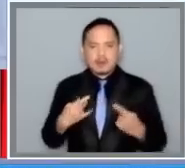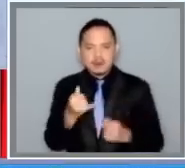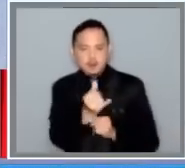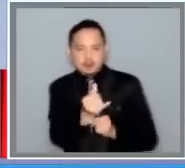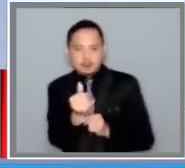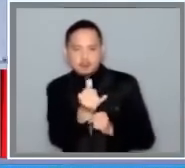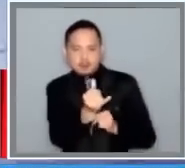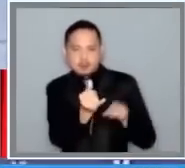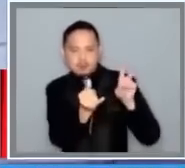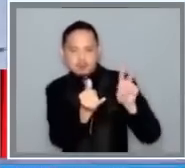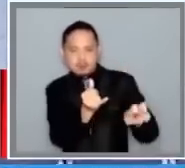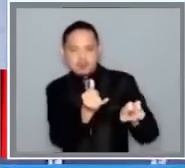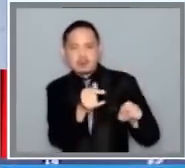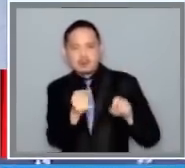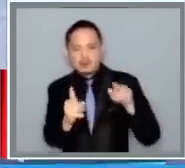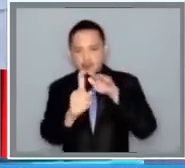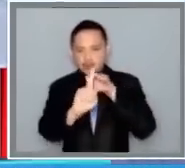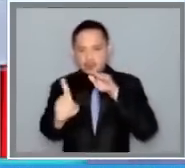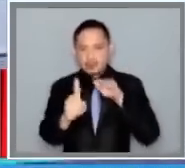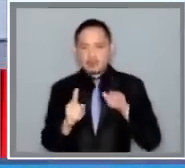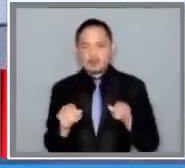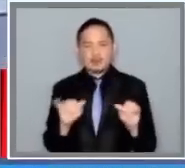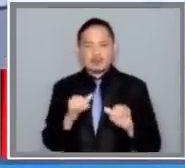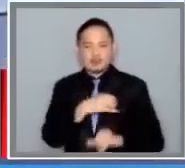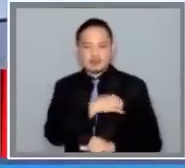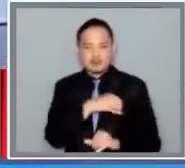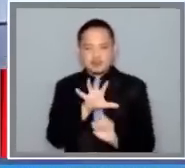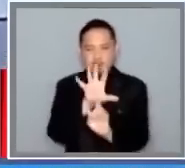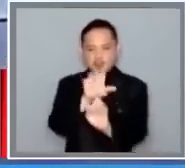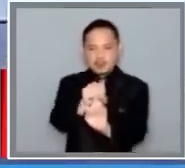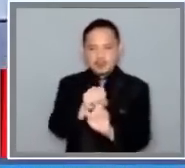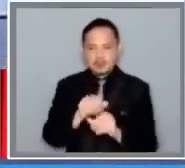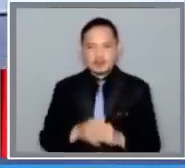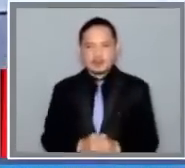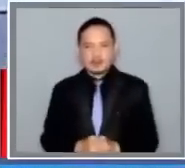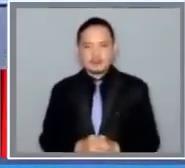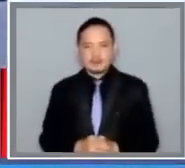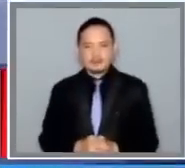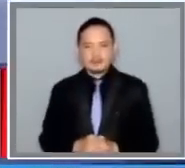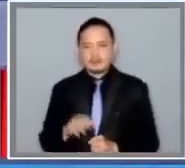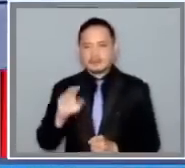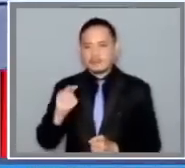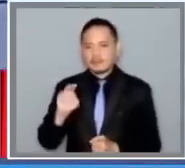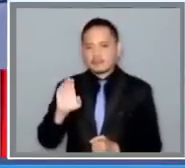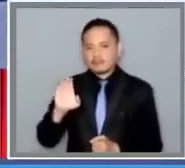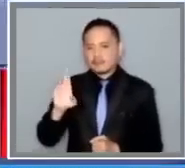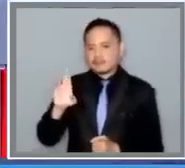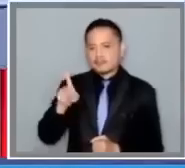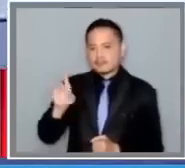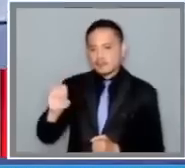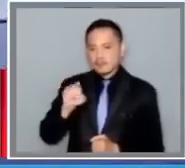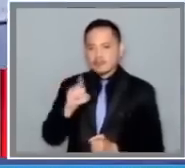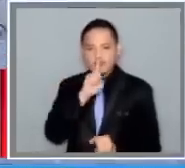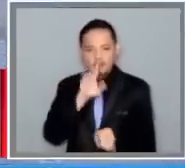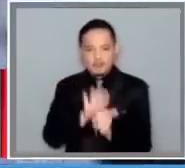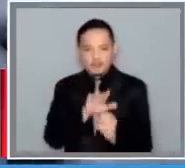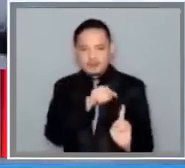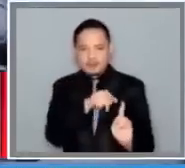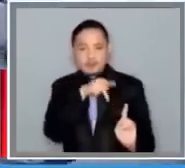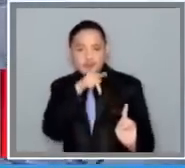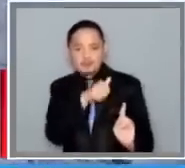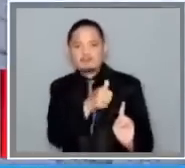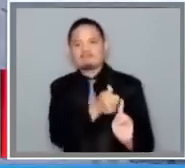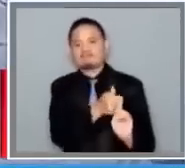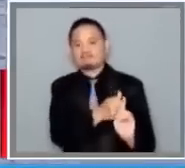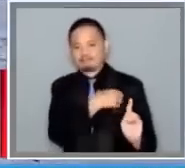na naaresto sa isinagawang follow-up operations. Kinumpirma po ng NCRPO na pulis nga ang suspect. Wala pa rin po